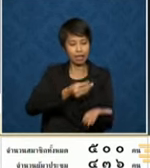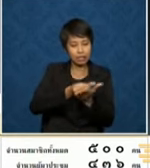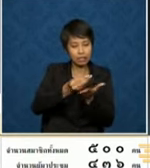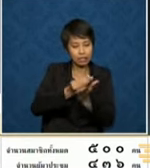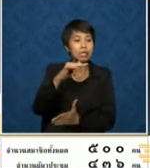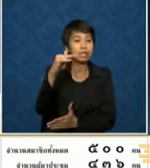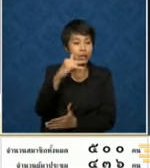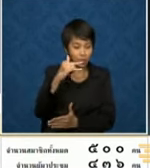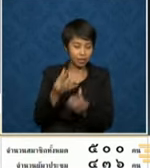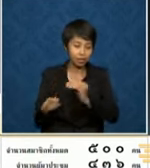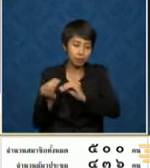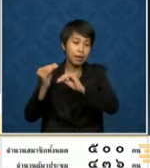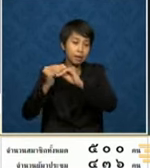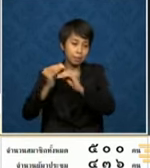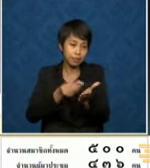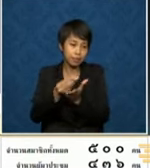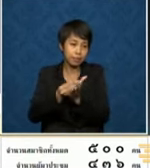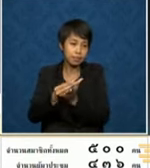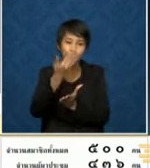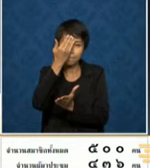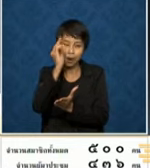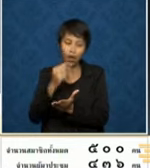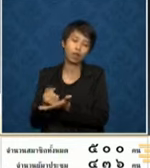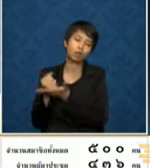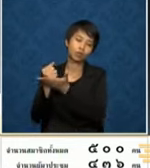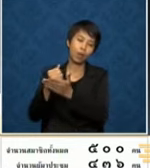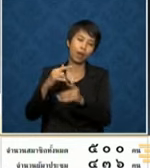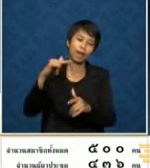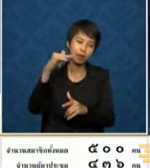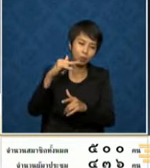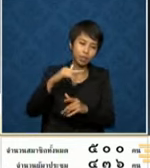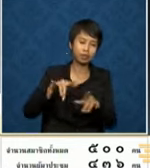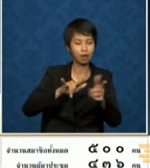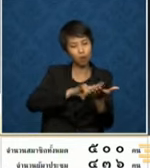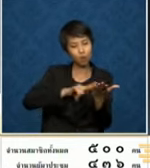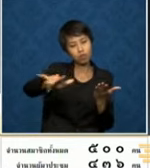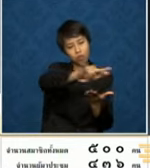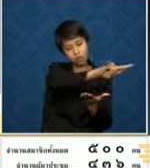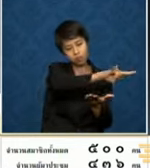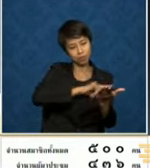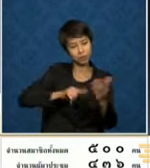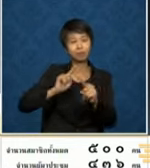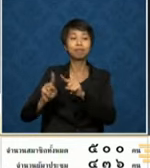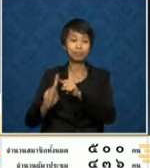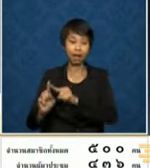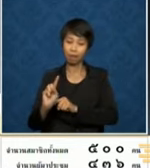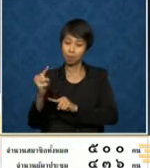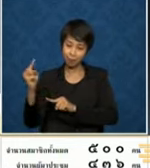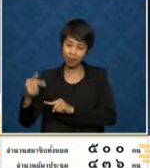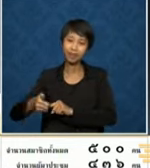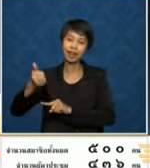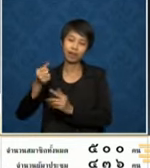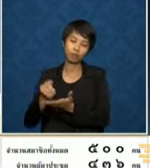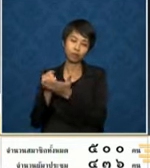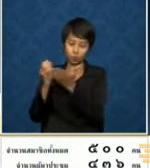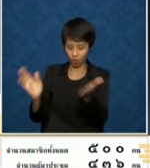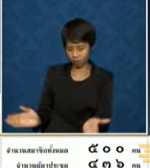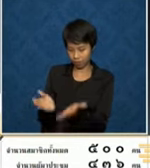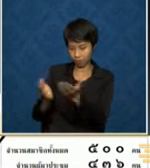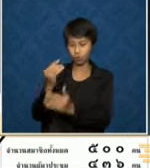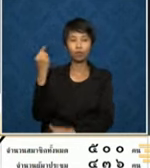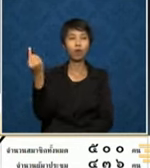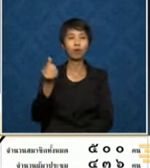งนี้เพื่อเป็นการเพิ่มศักยภาพให้กับการบินไทยเปิดเส้นทางใหม่ๆเพิ่มเติมมากขึ้นส่งเสริมการท่องเที่ยวสร้างร